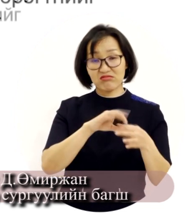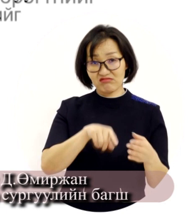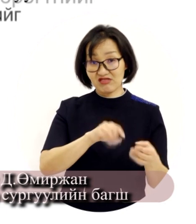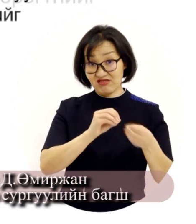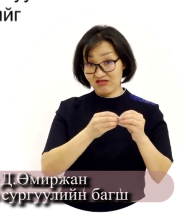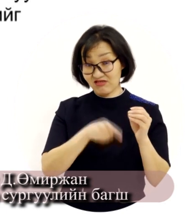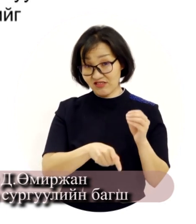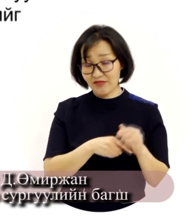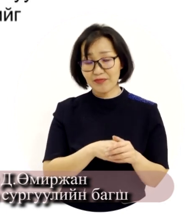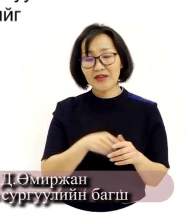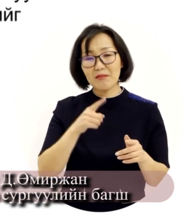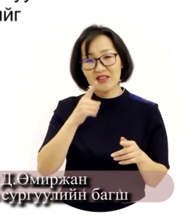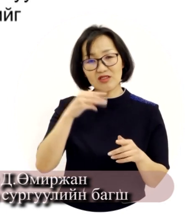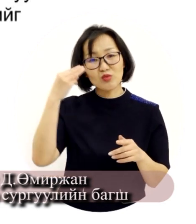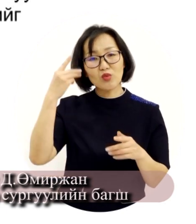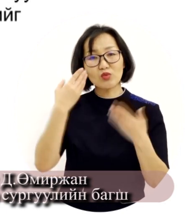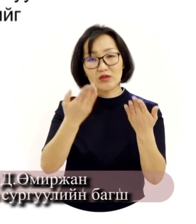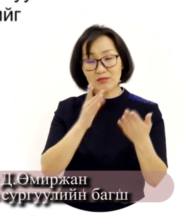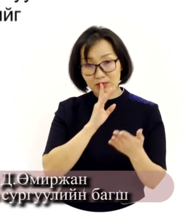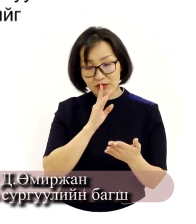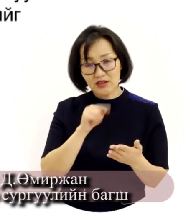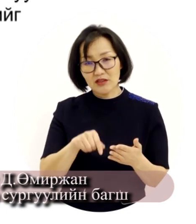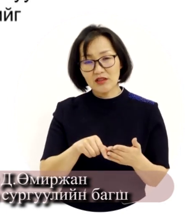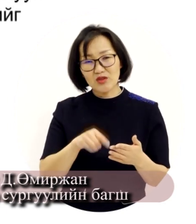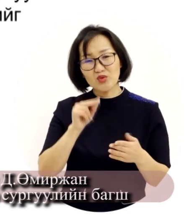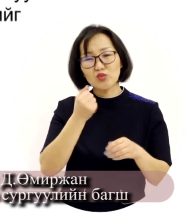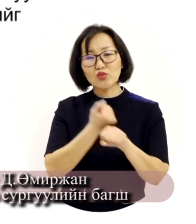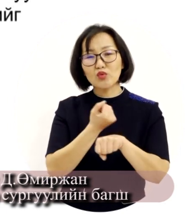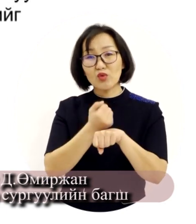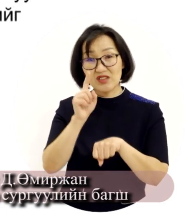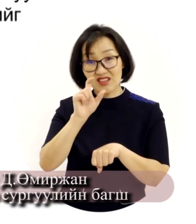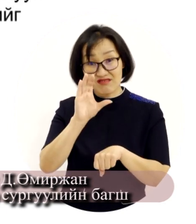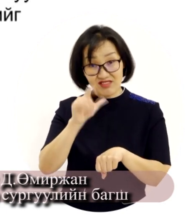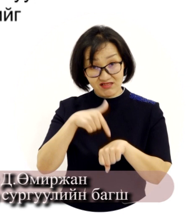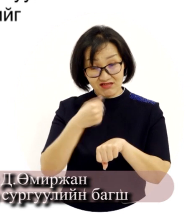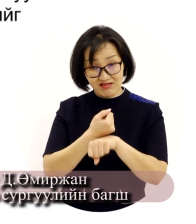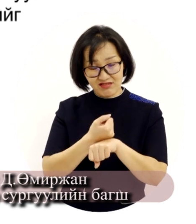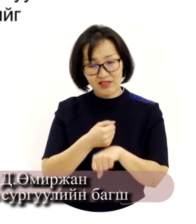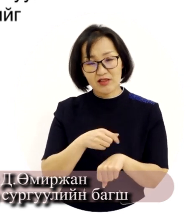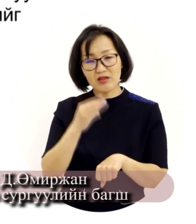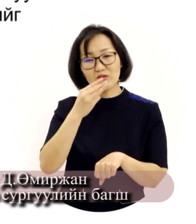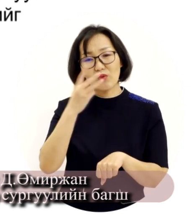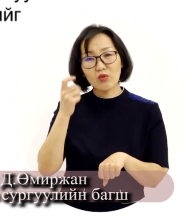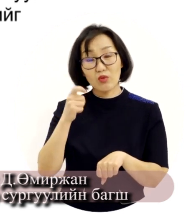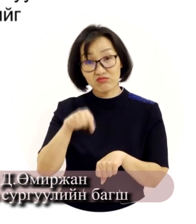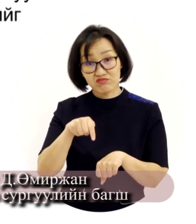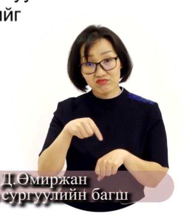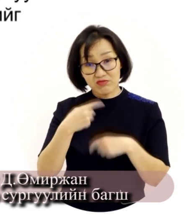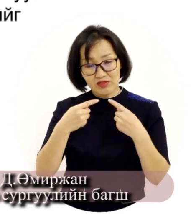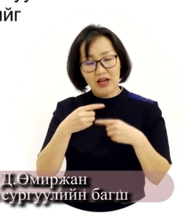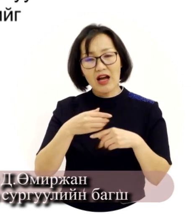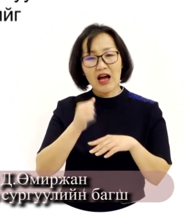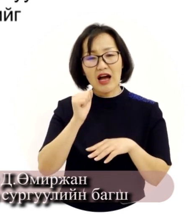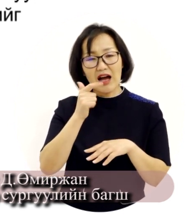Және де тағы бір тарихи ескертуіміз тас құрал аркелектор тарих зерттеушілер үңгір және өзен көл